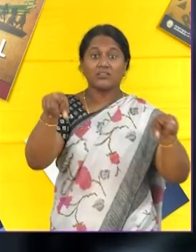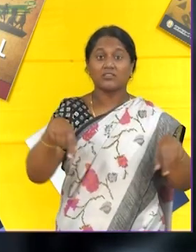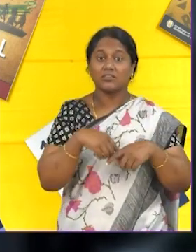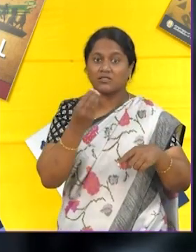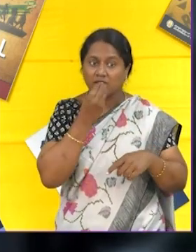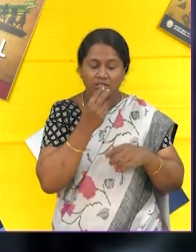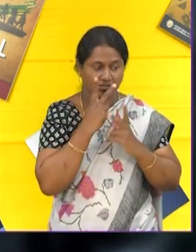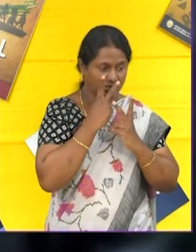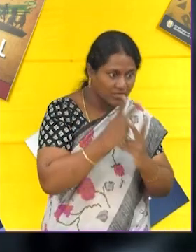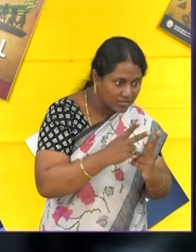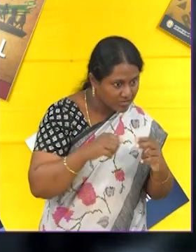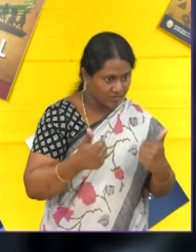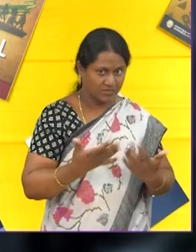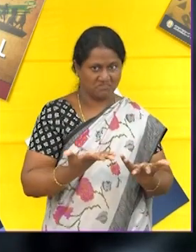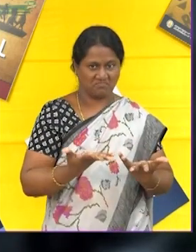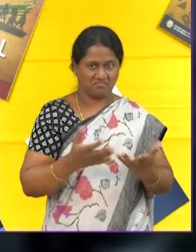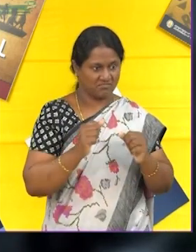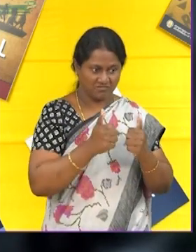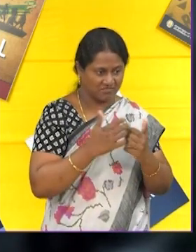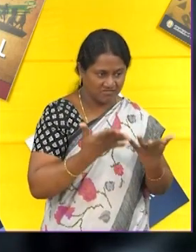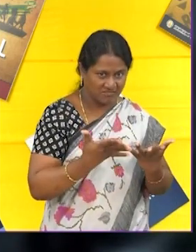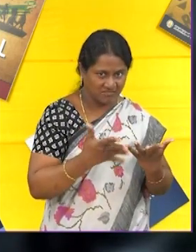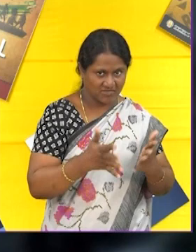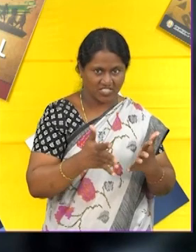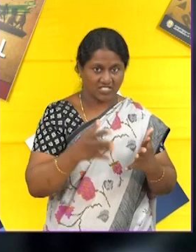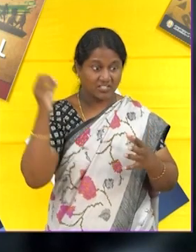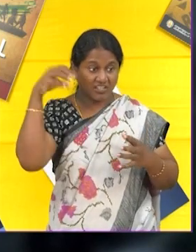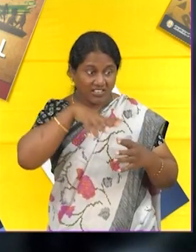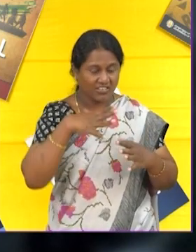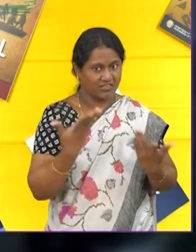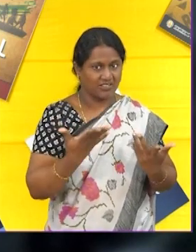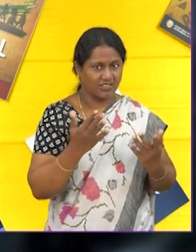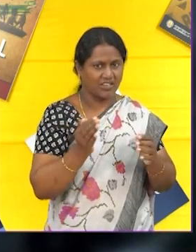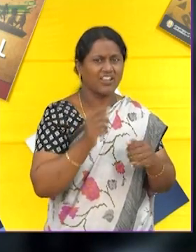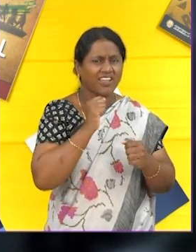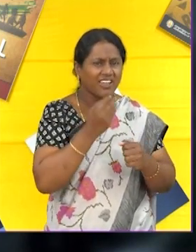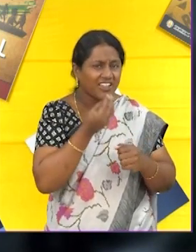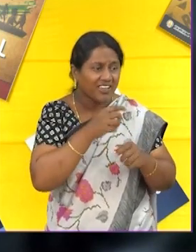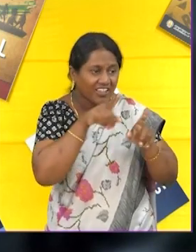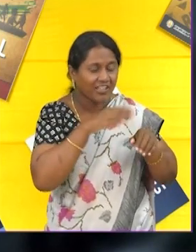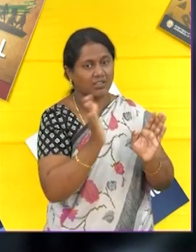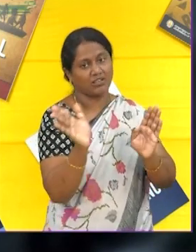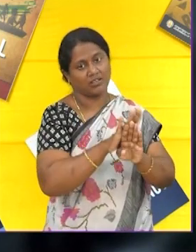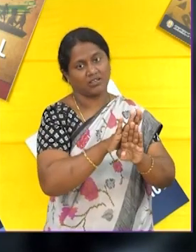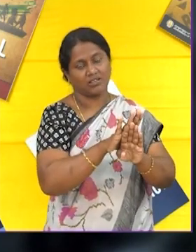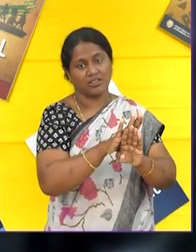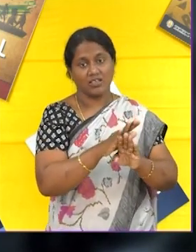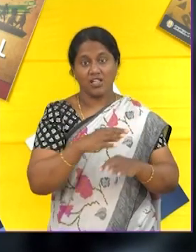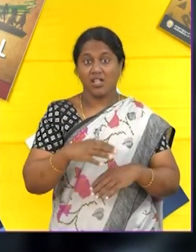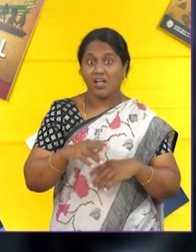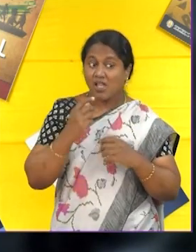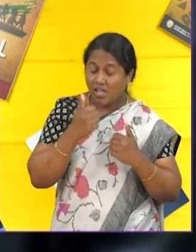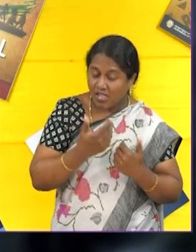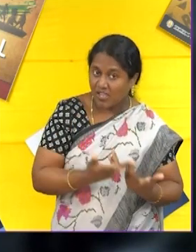வச்சிருக்க அந்த பிளேட் அதில் அந்த லைட் விழுகுது. ஐ couldn't see the table. என்னால் அந்த